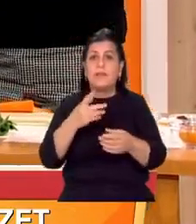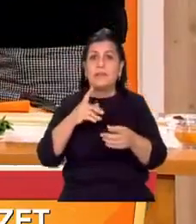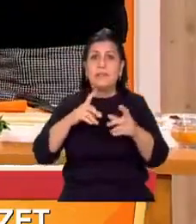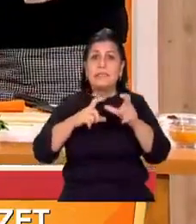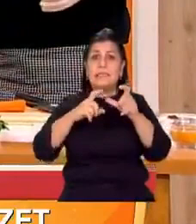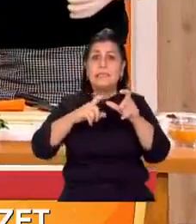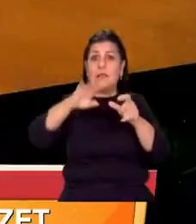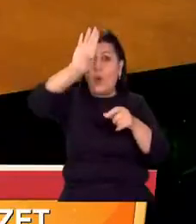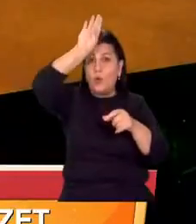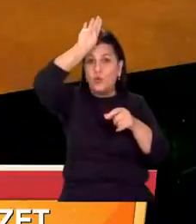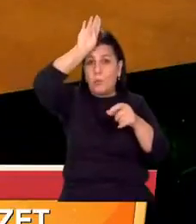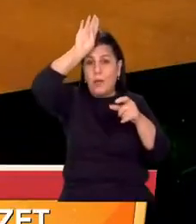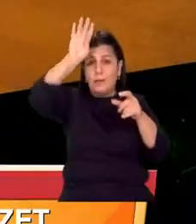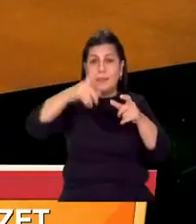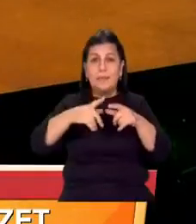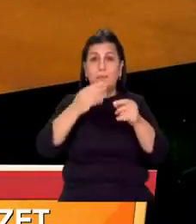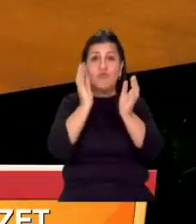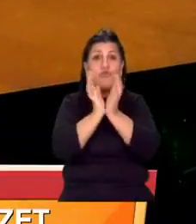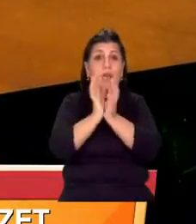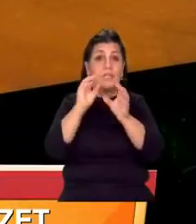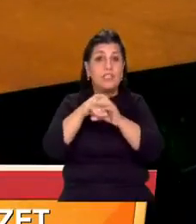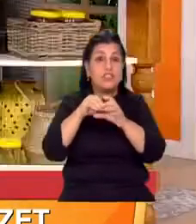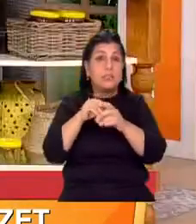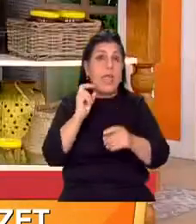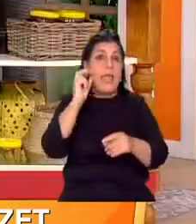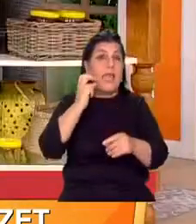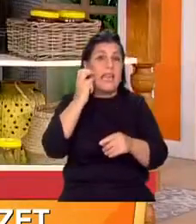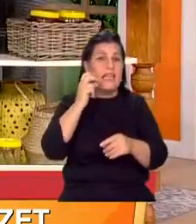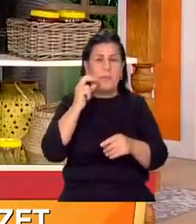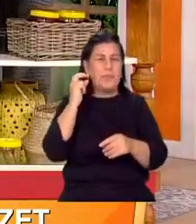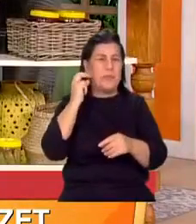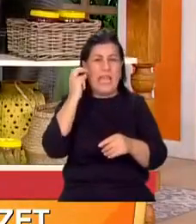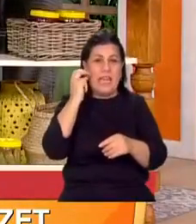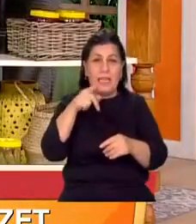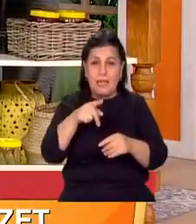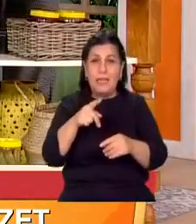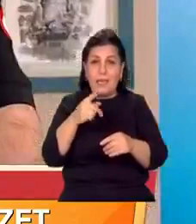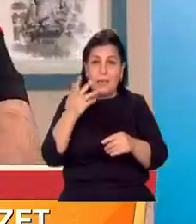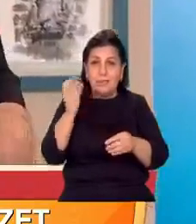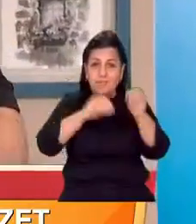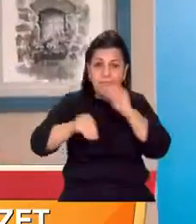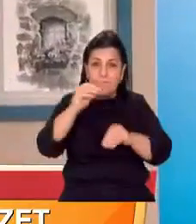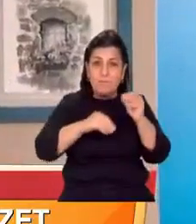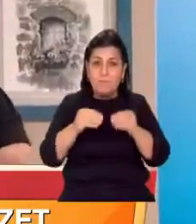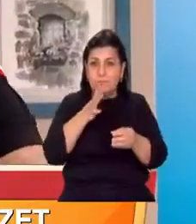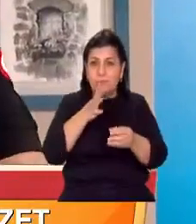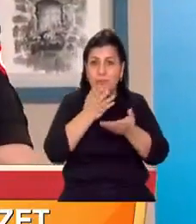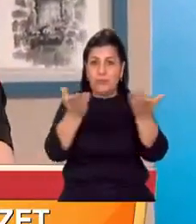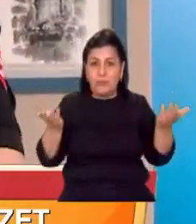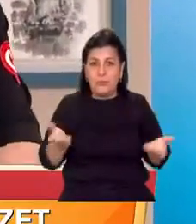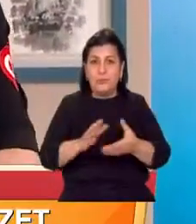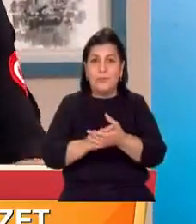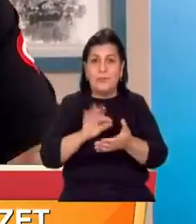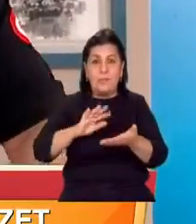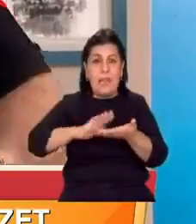yaparız bu Saray mutfağına özgü böyle e pilav Erikli pilavlar bu vurmalısın falan da yaparız çok da lezzet çok sıkıcı olur